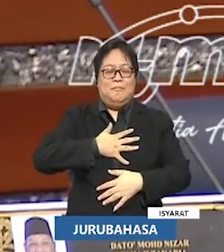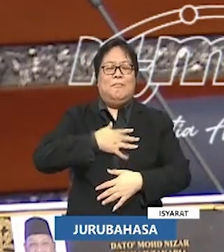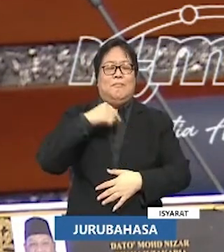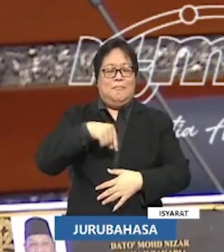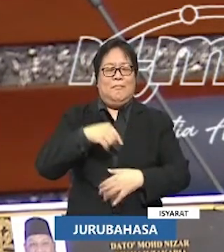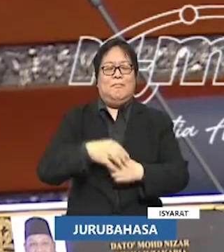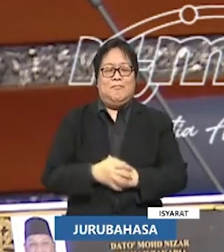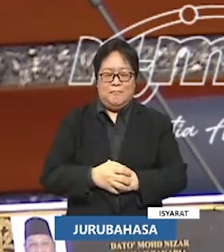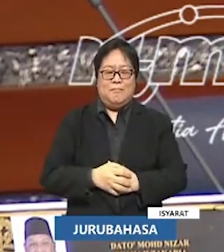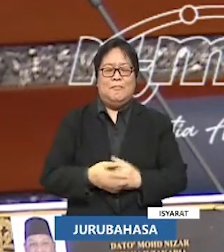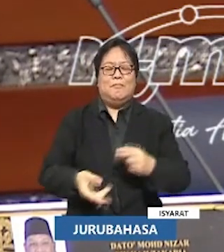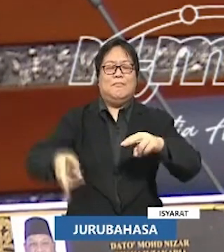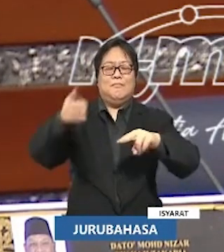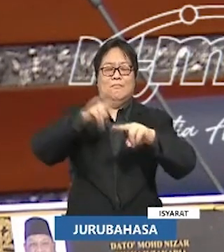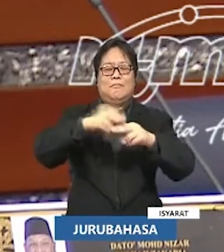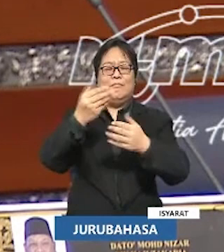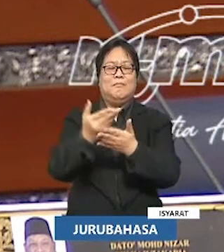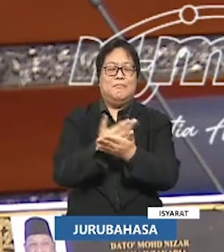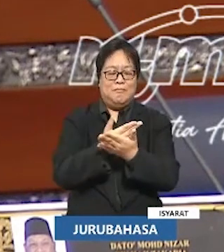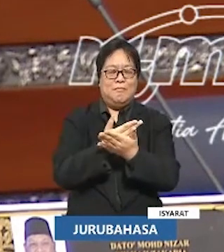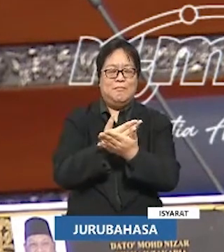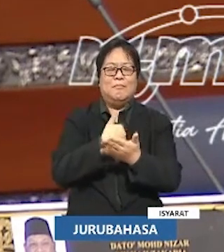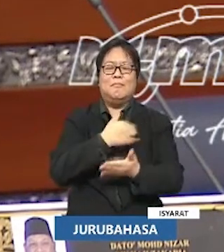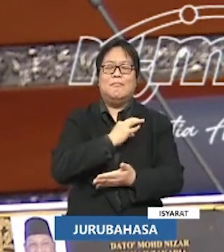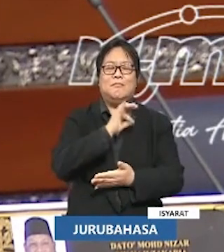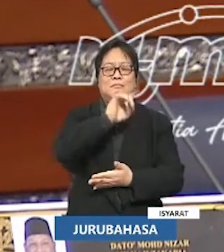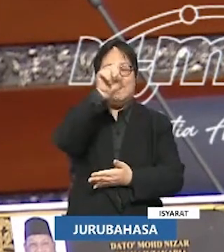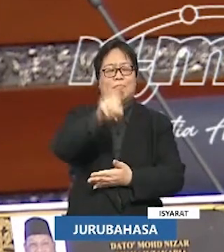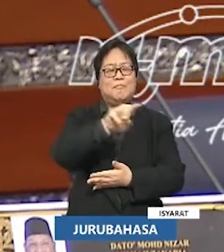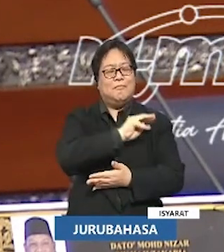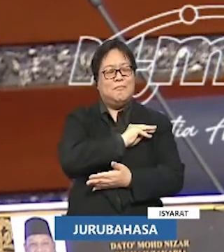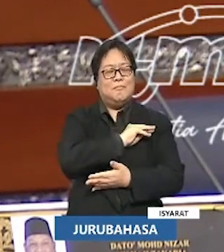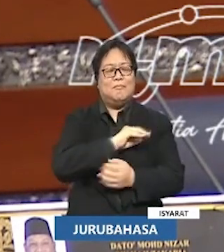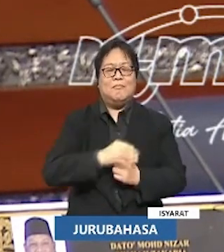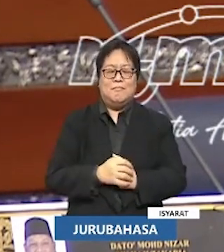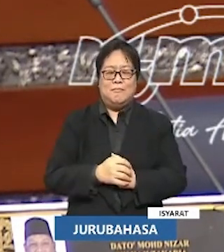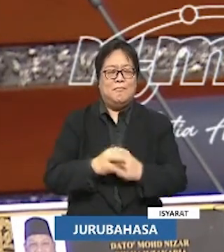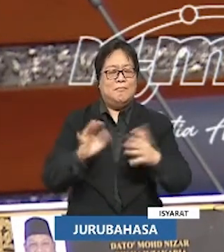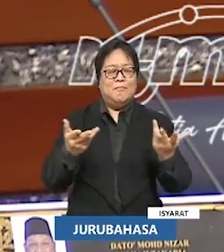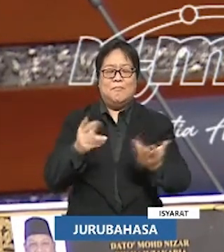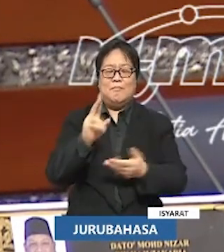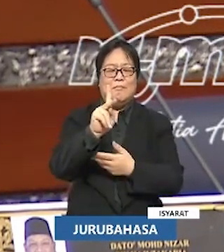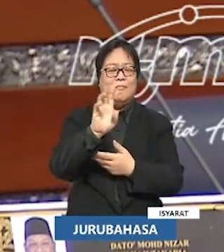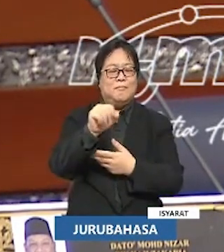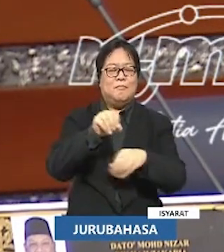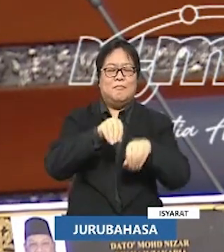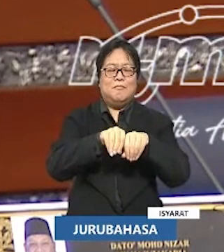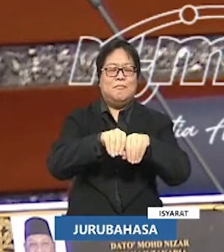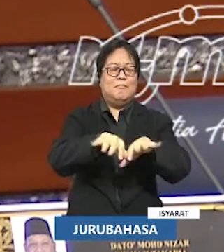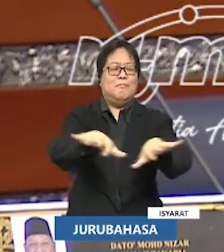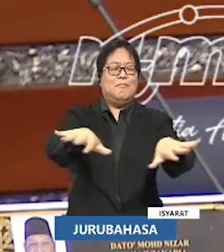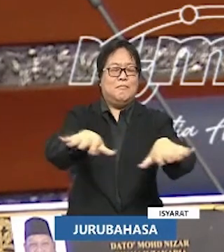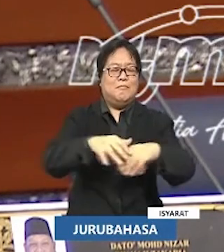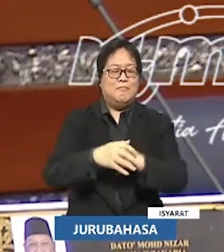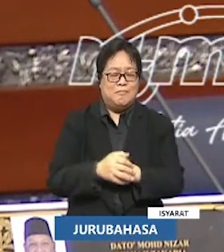mana ini adalah peningkatan yang baru. Saya nak tanya Menteri, sejauh mana kes ini dah merebak, dan